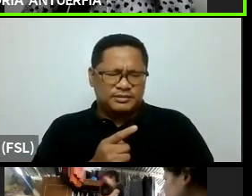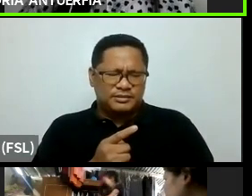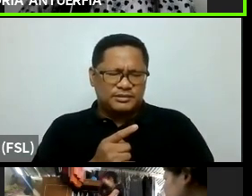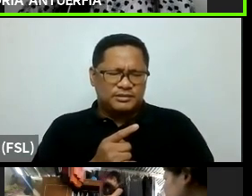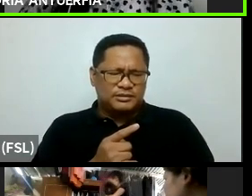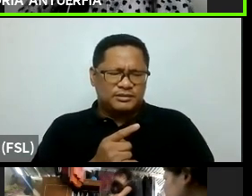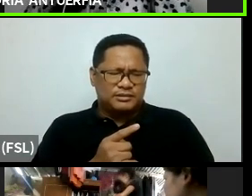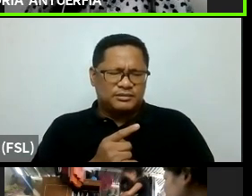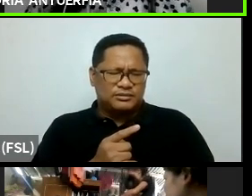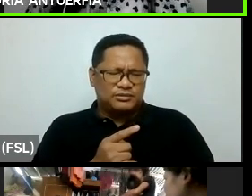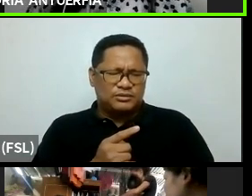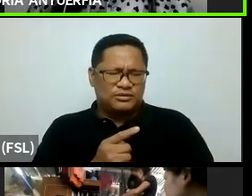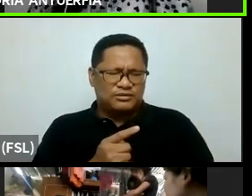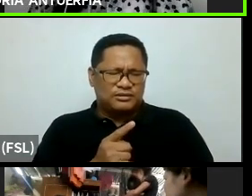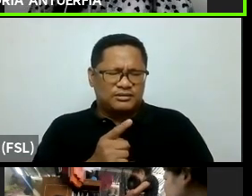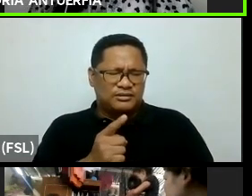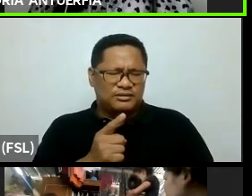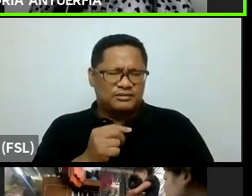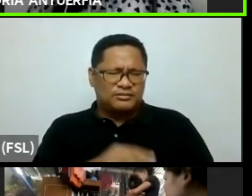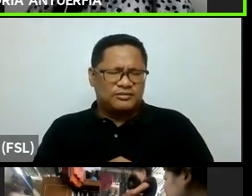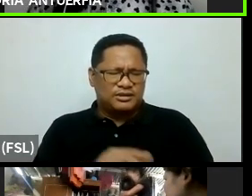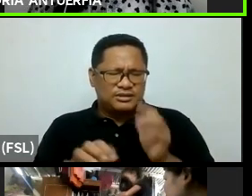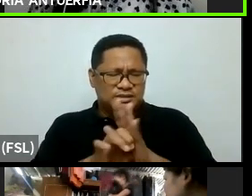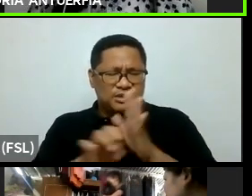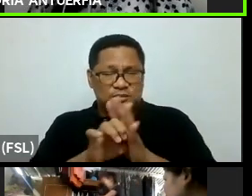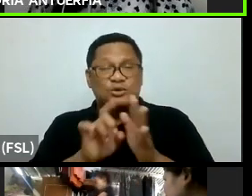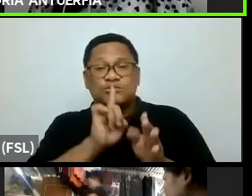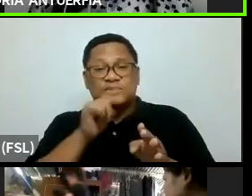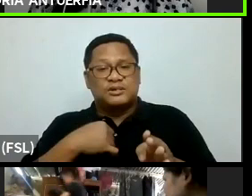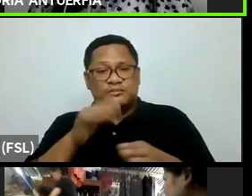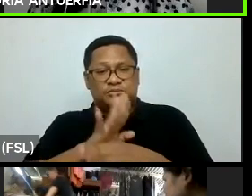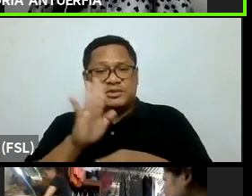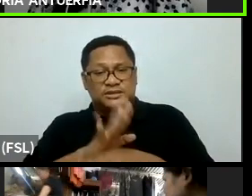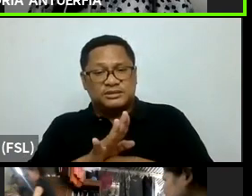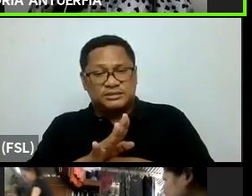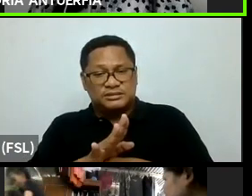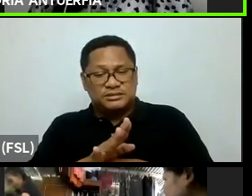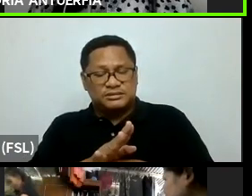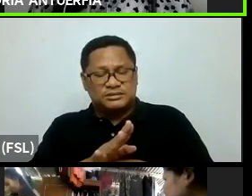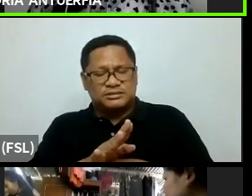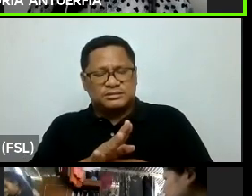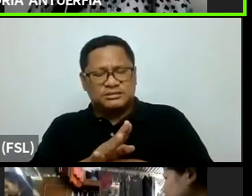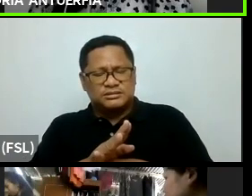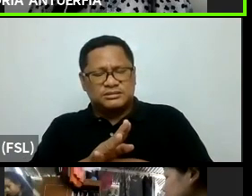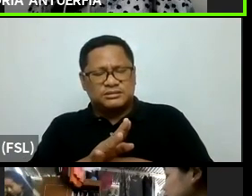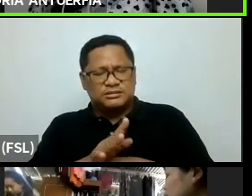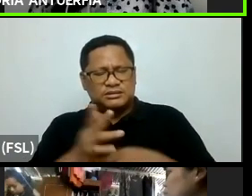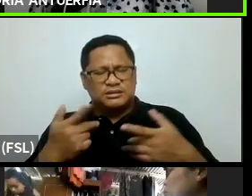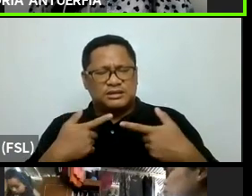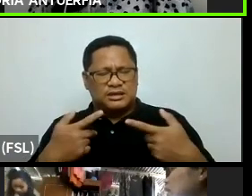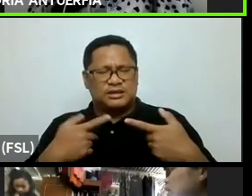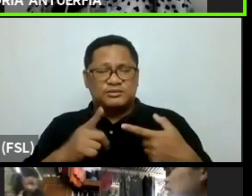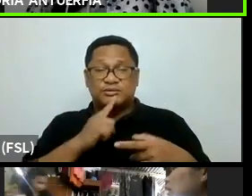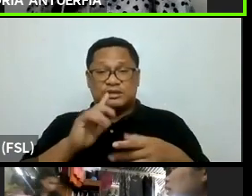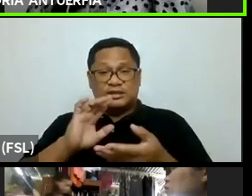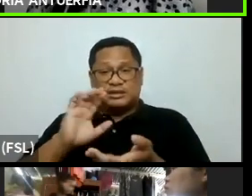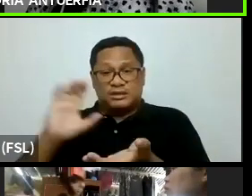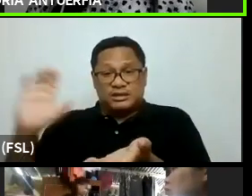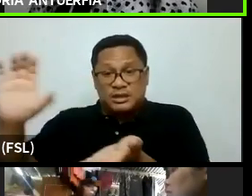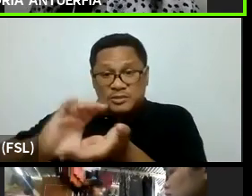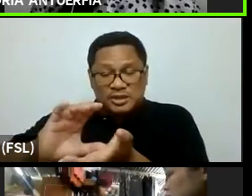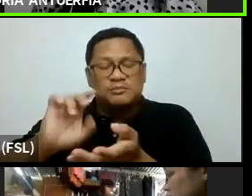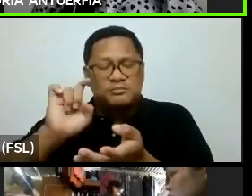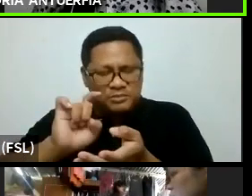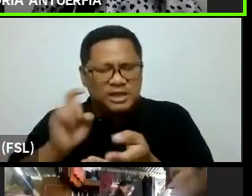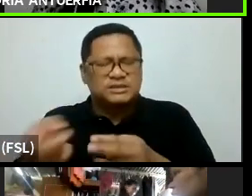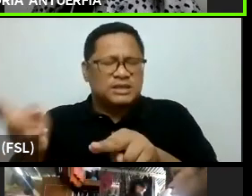kailangan, hindi lagi palabas. Kailangan pagka nagbi-business ka, meron ka talagang, yung mismong puhunan mo ay kailangan dagdagan